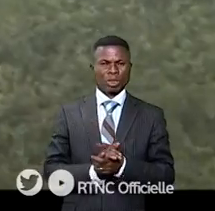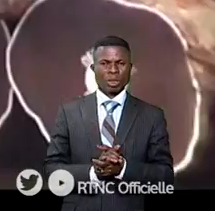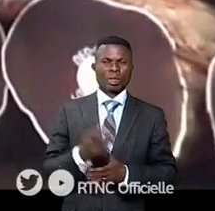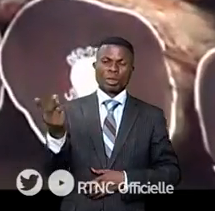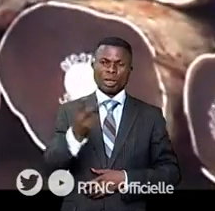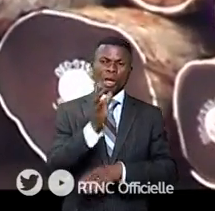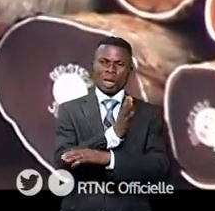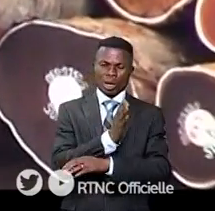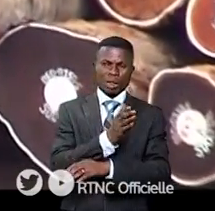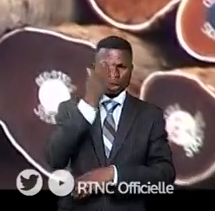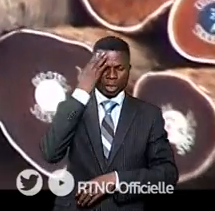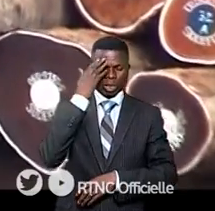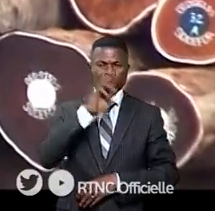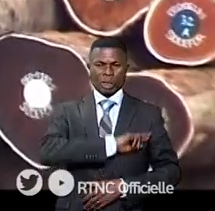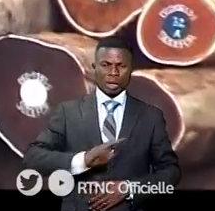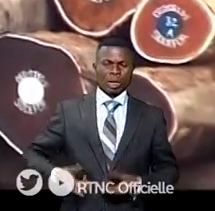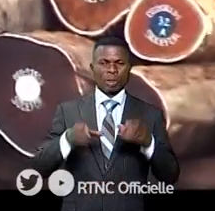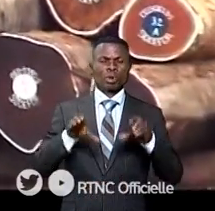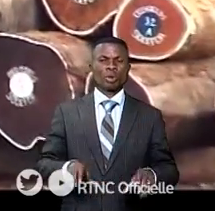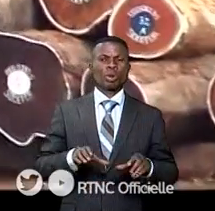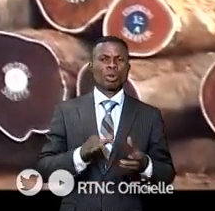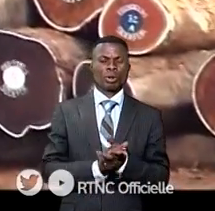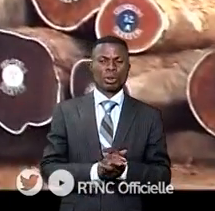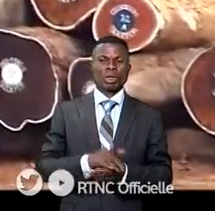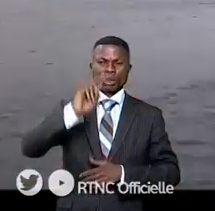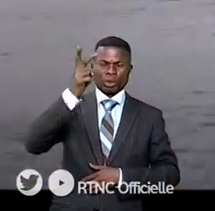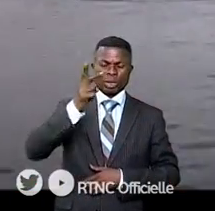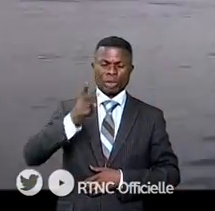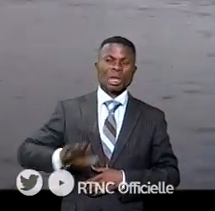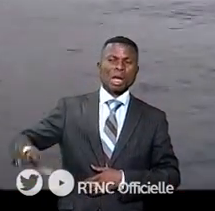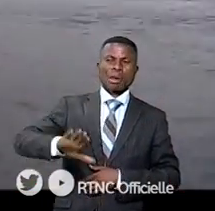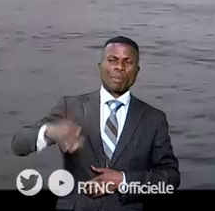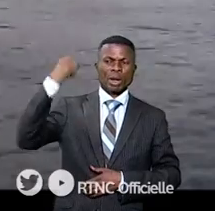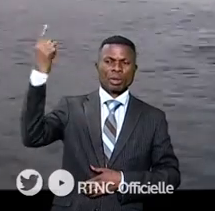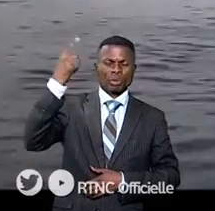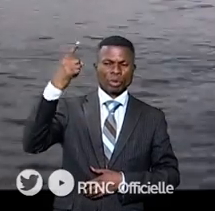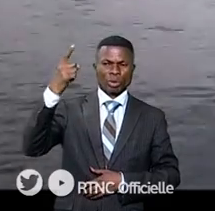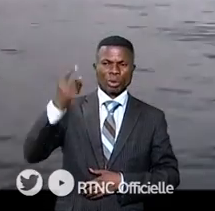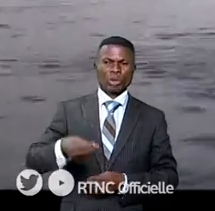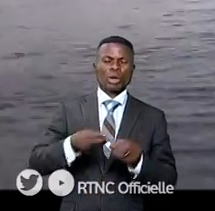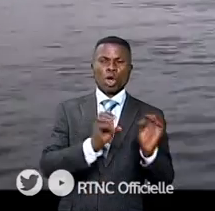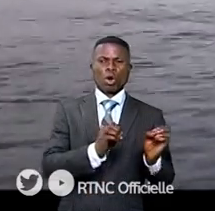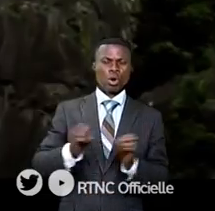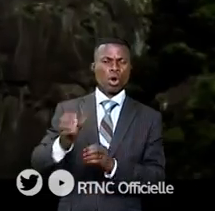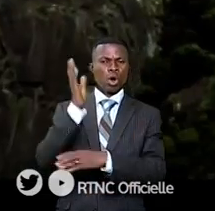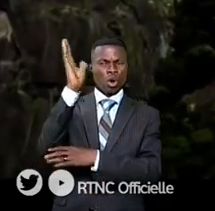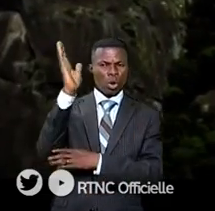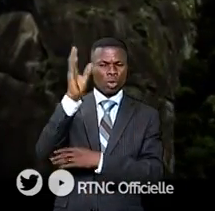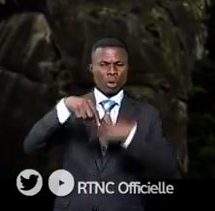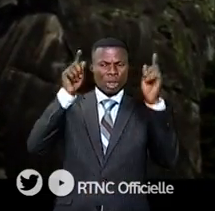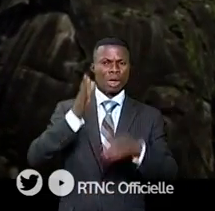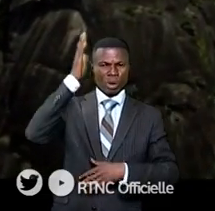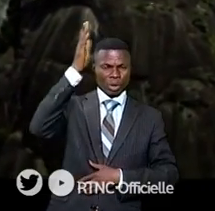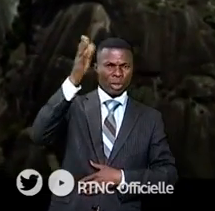Allemand reconnaît que la République démocratique du Congo est le deuxième poumon du monde et envisage organiser des conférences l'année